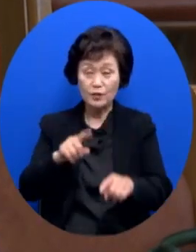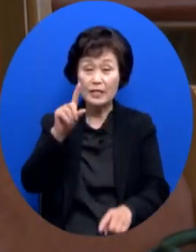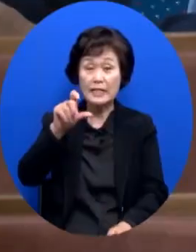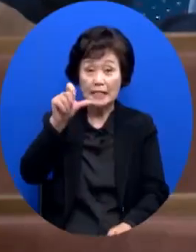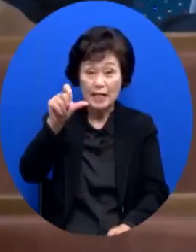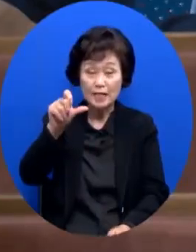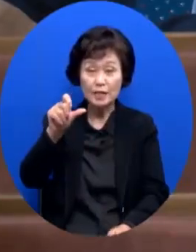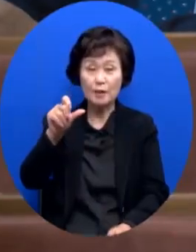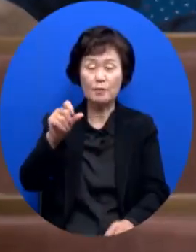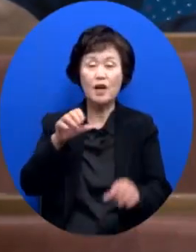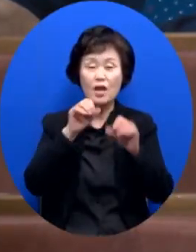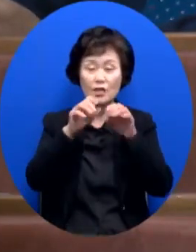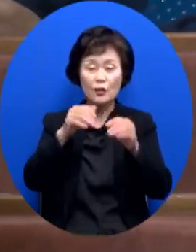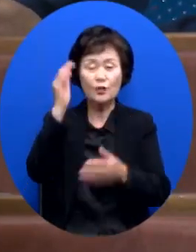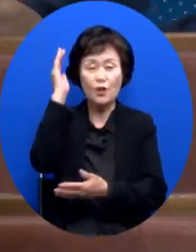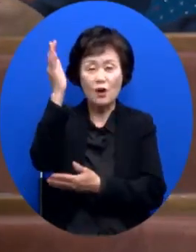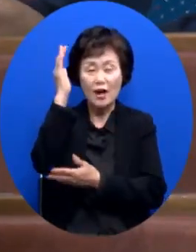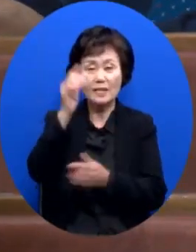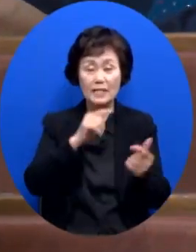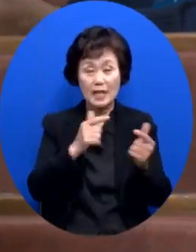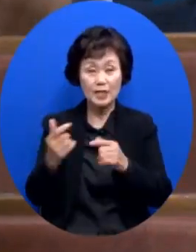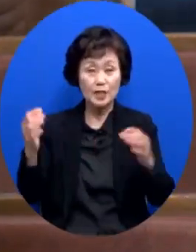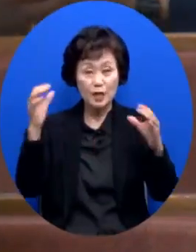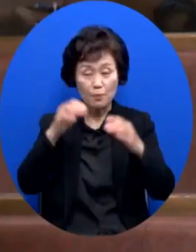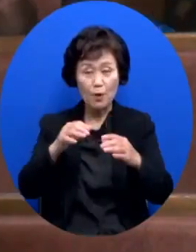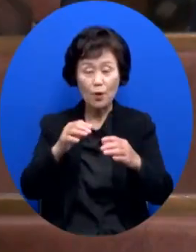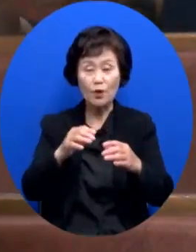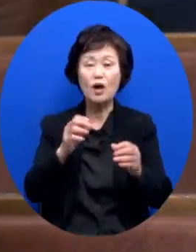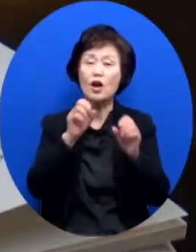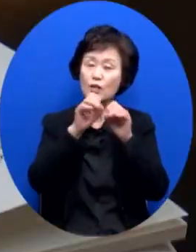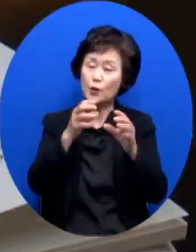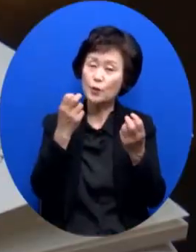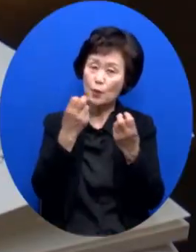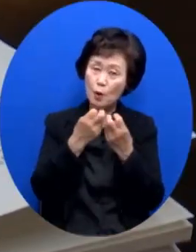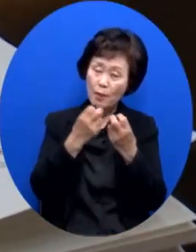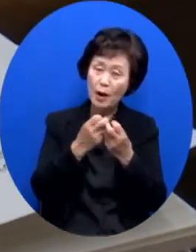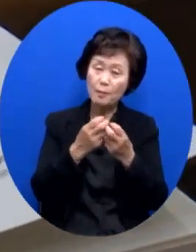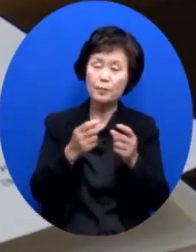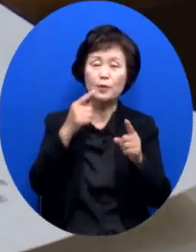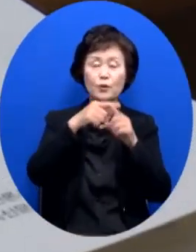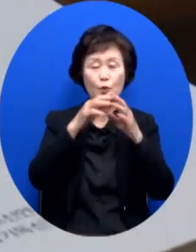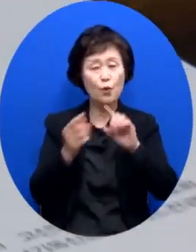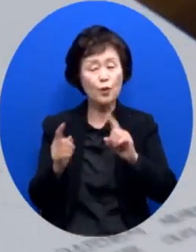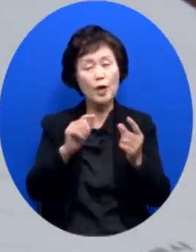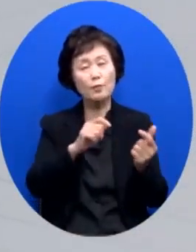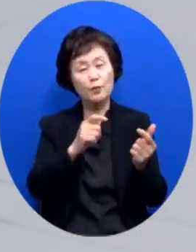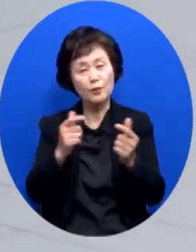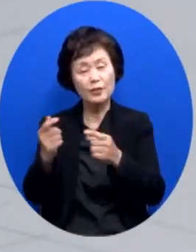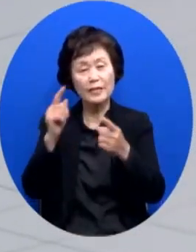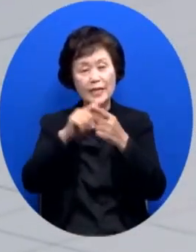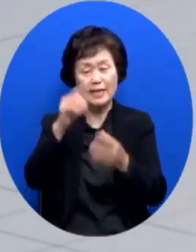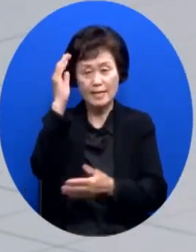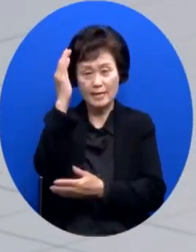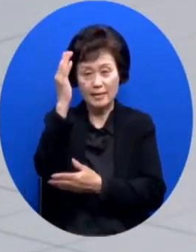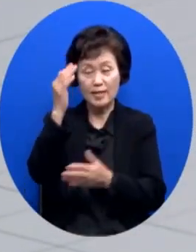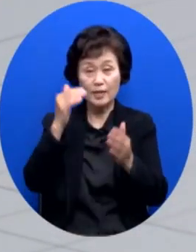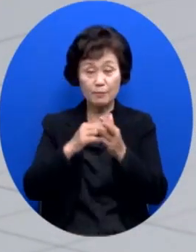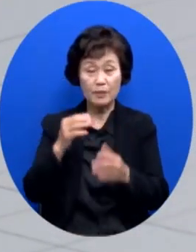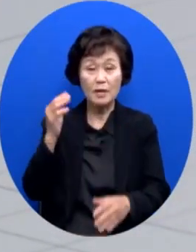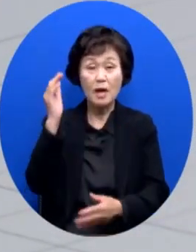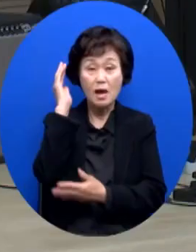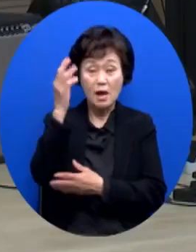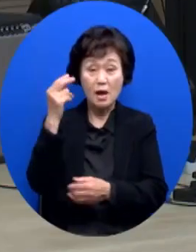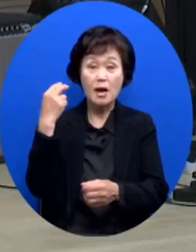15명의 전도 세미나 강사진이 모여 전도 방법과 교회 부흥 성장 등에 대해 강의했습니다. 강사로 나선